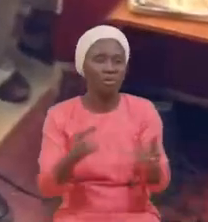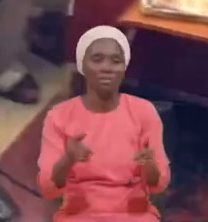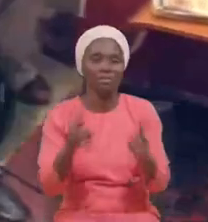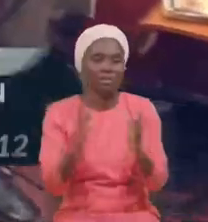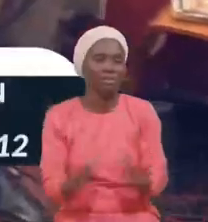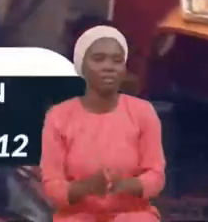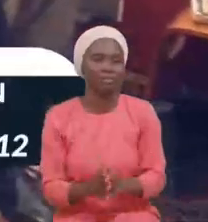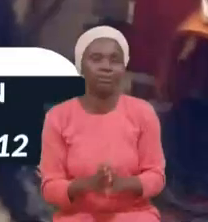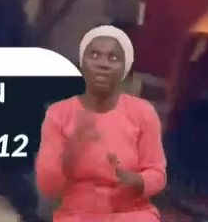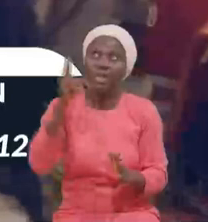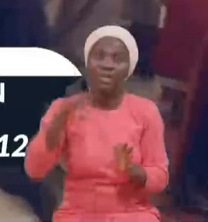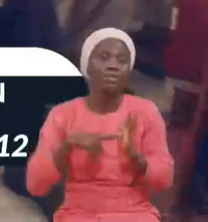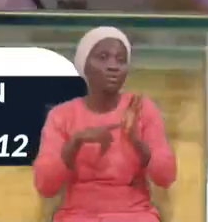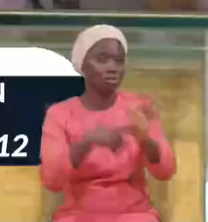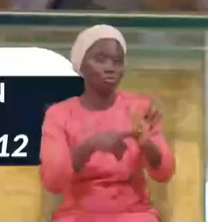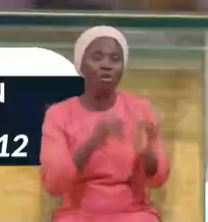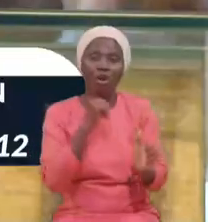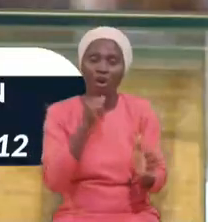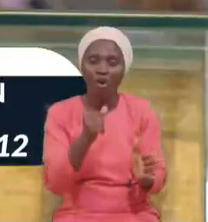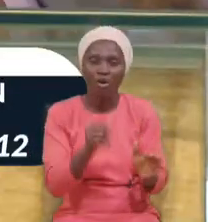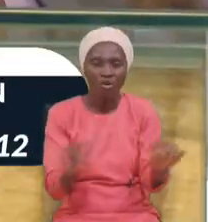inhabituelle. Il a démontré